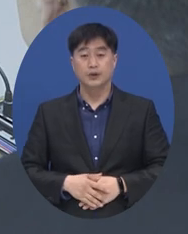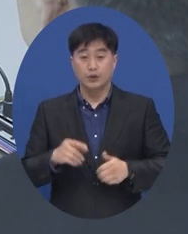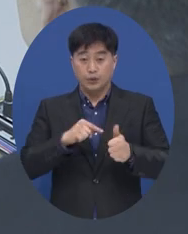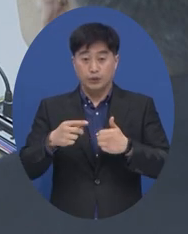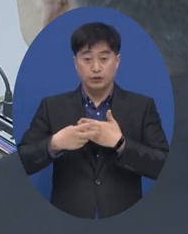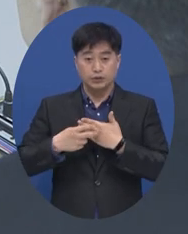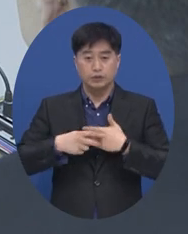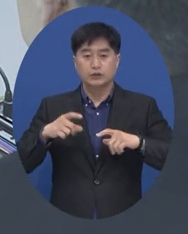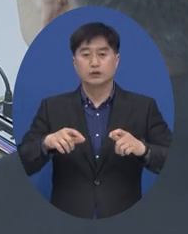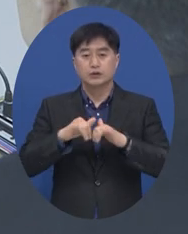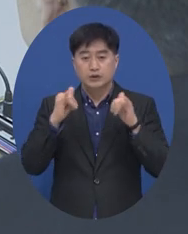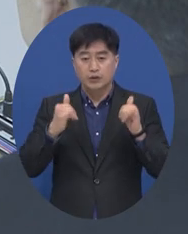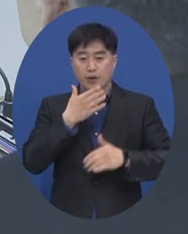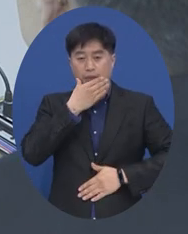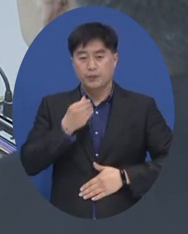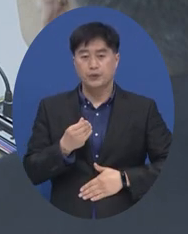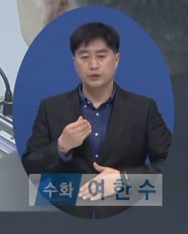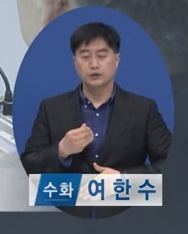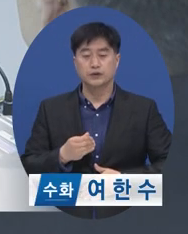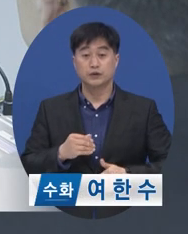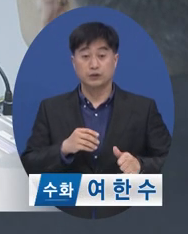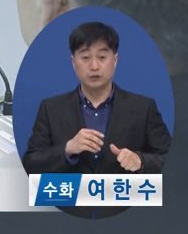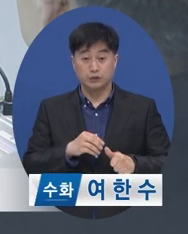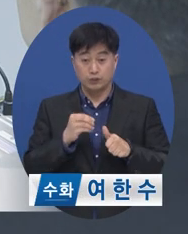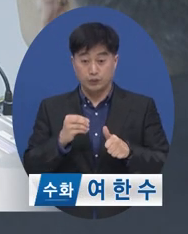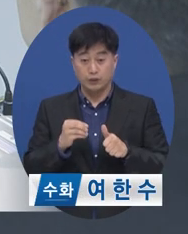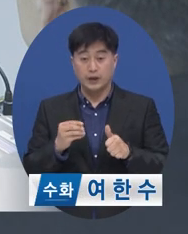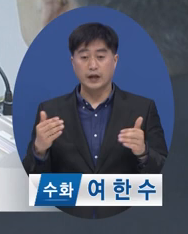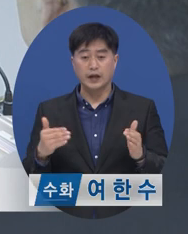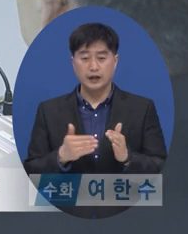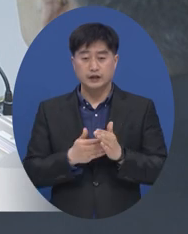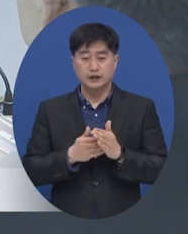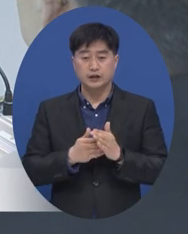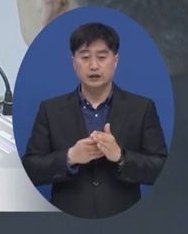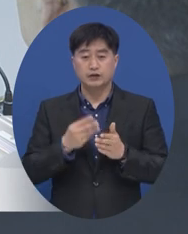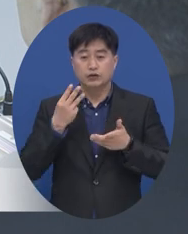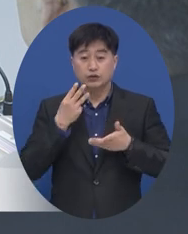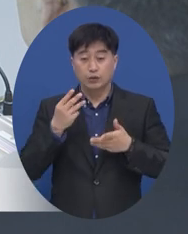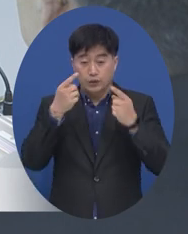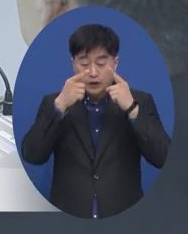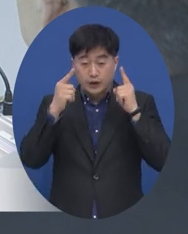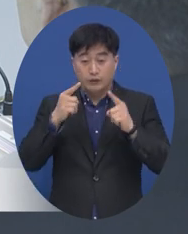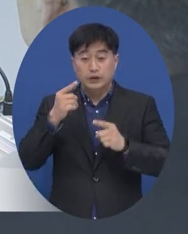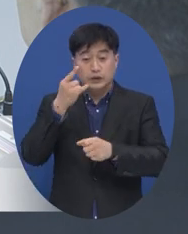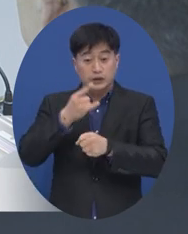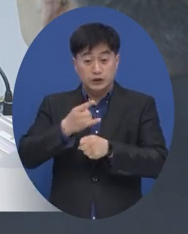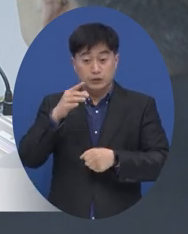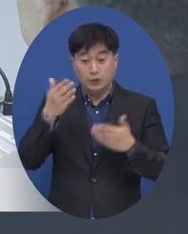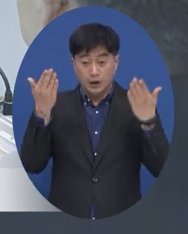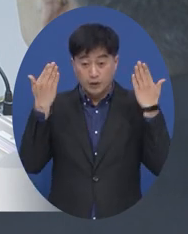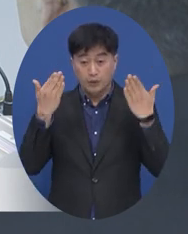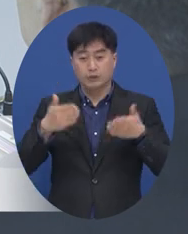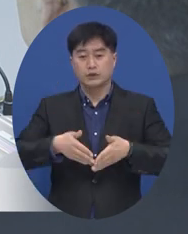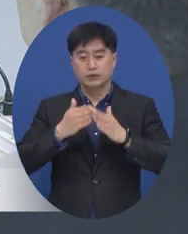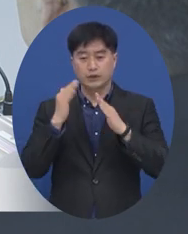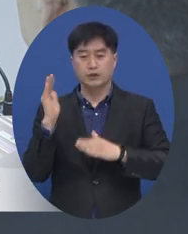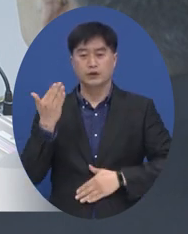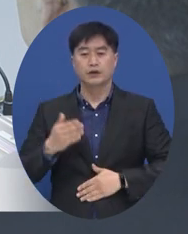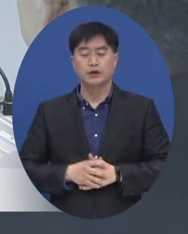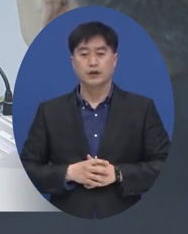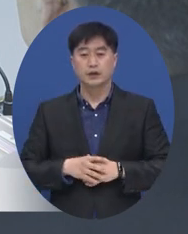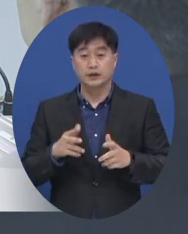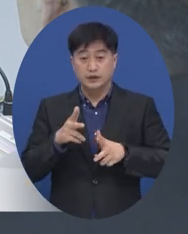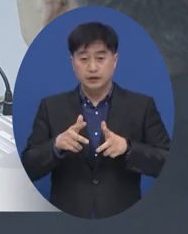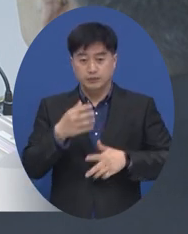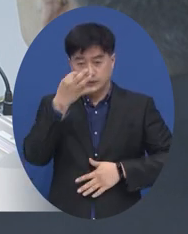교육과 의료, 지역사회, 복지와 고용까지 아우르는 서울대 시흥 스마트 캠퍼스가 경기도 시흥에 조성됩니다.